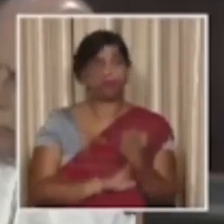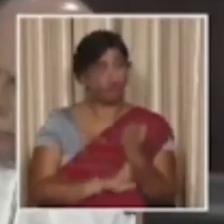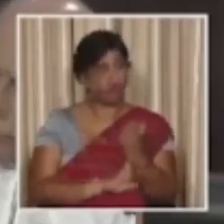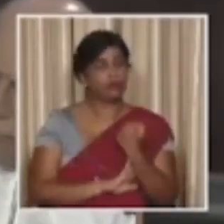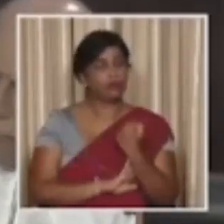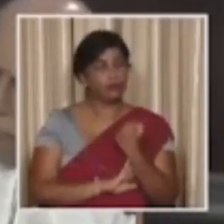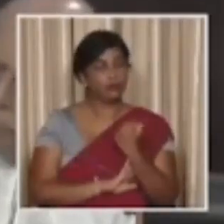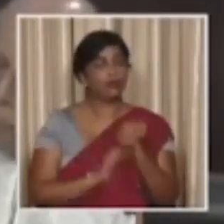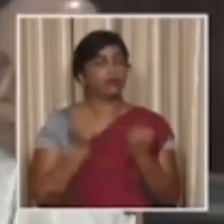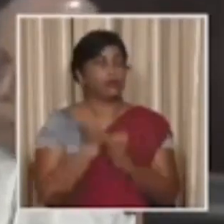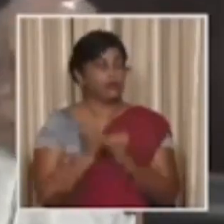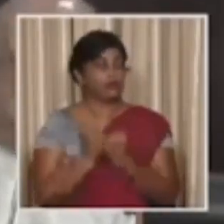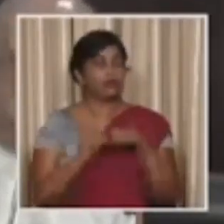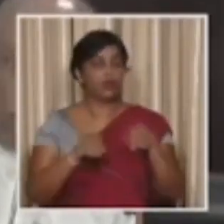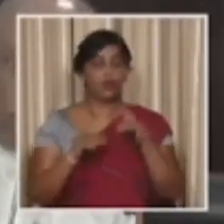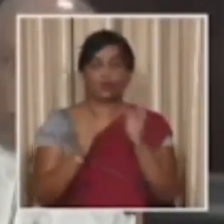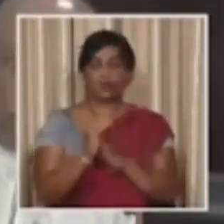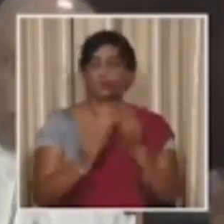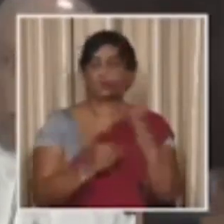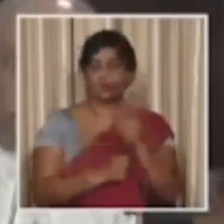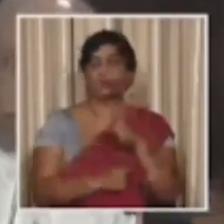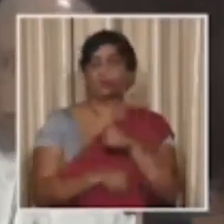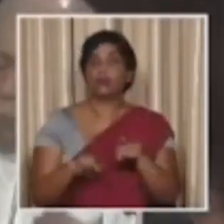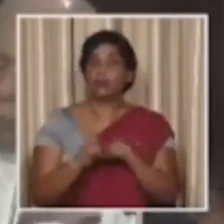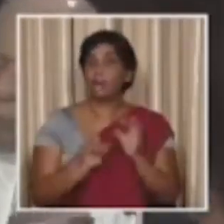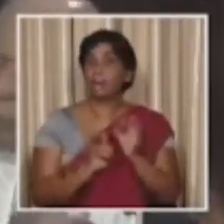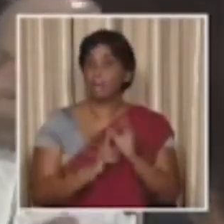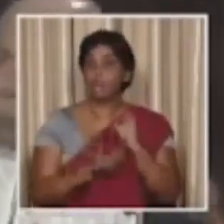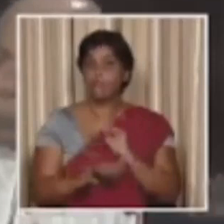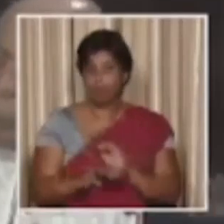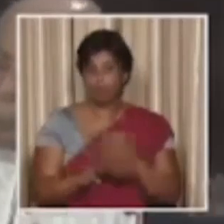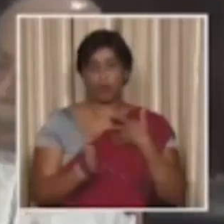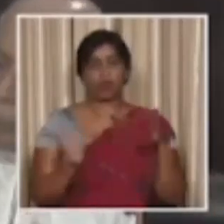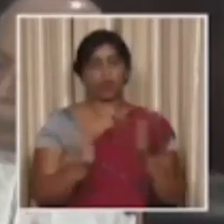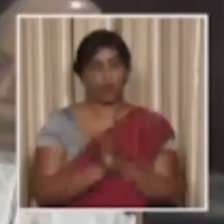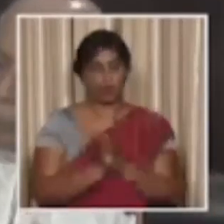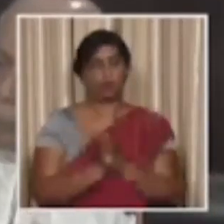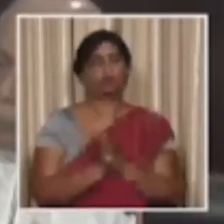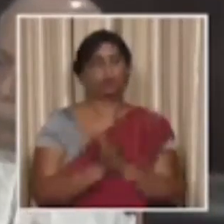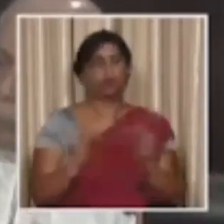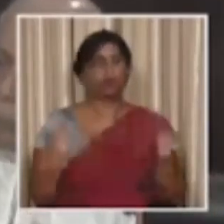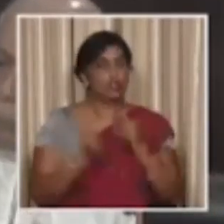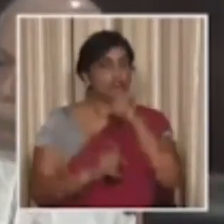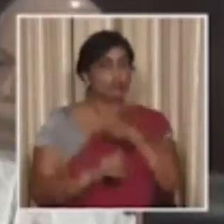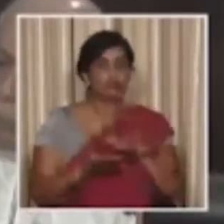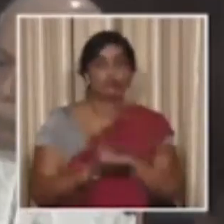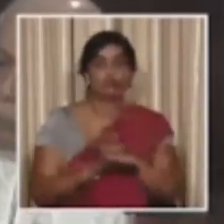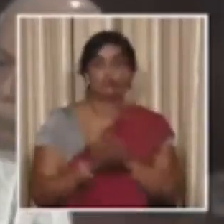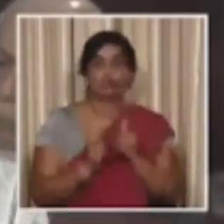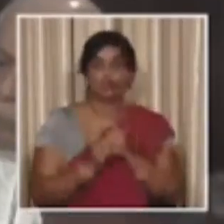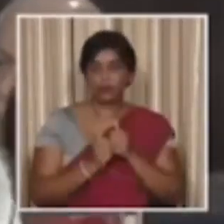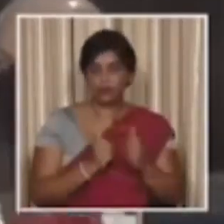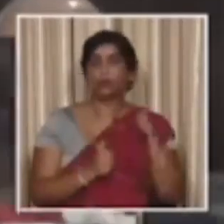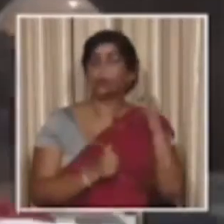සහ සහාය අපි ගොවි කමිටු වෙත ලබා දෙනවා එවිට පුද්ගලික අංශය සමග එක්ව කුඩා වැව් ප්‍රතිසංස්කරණය